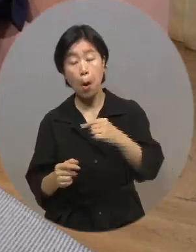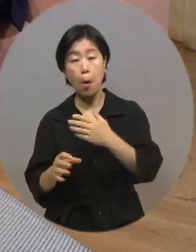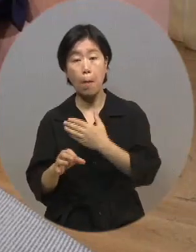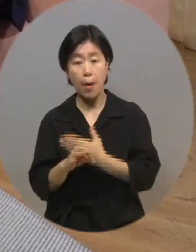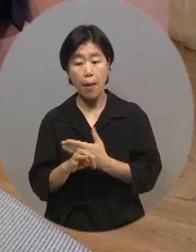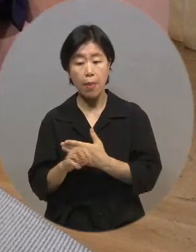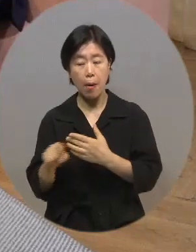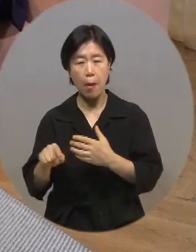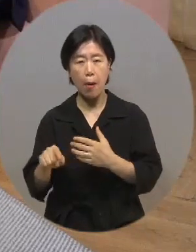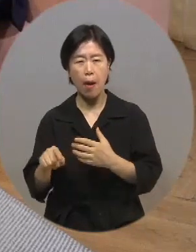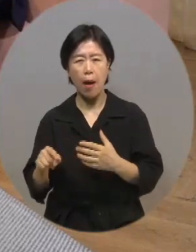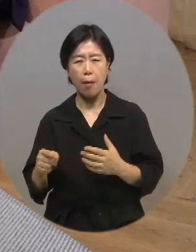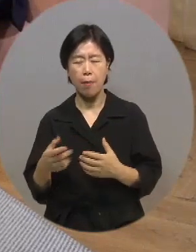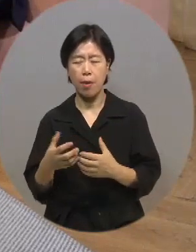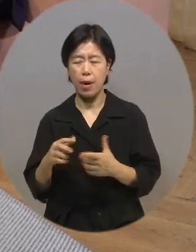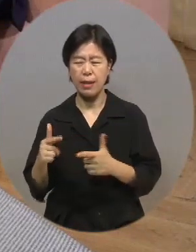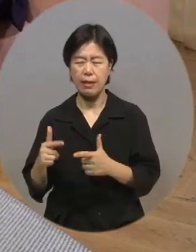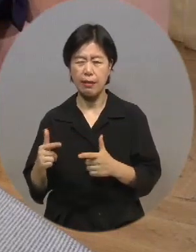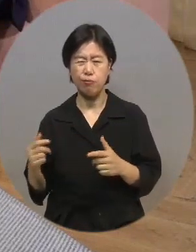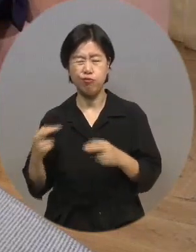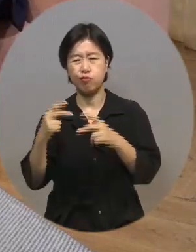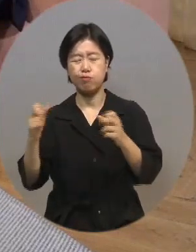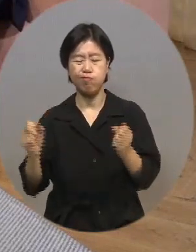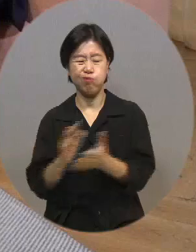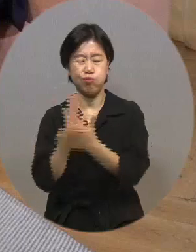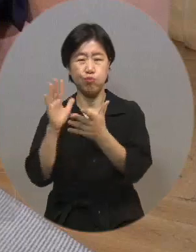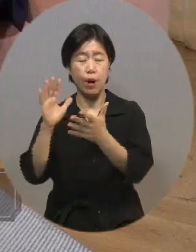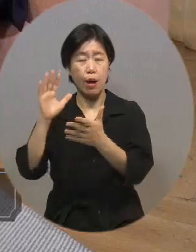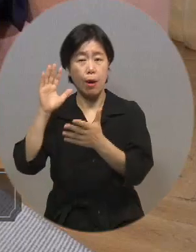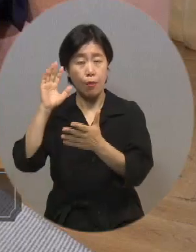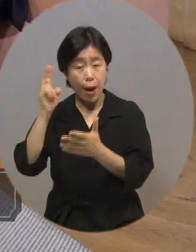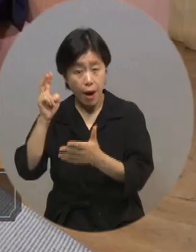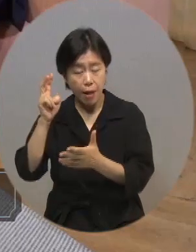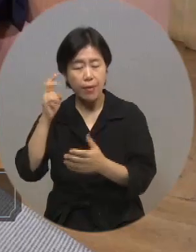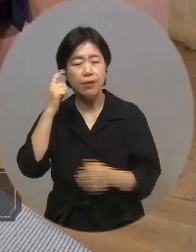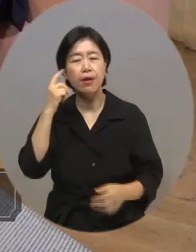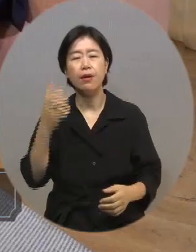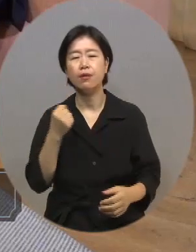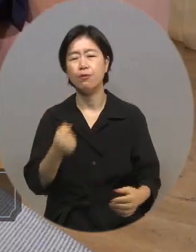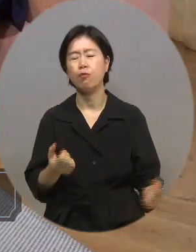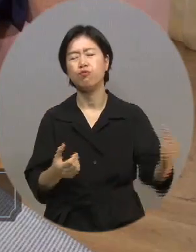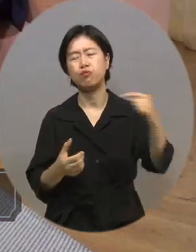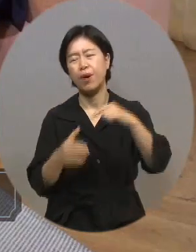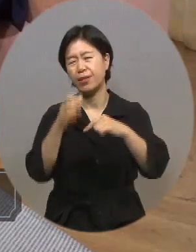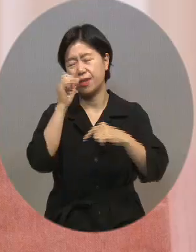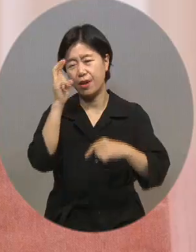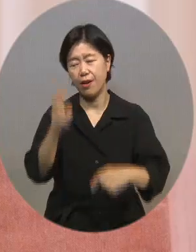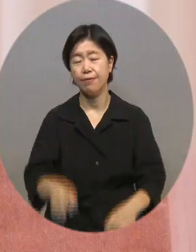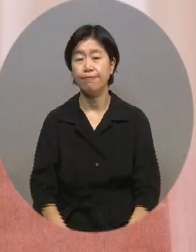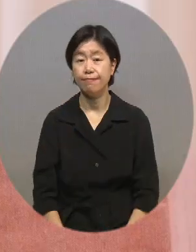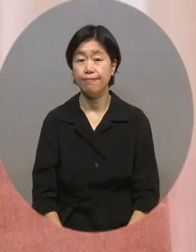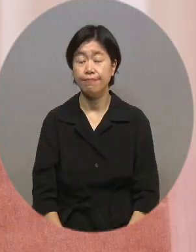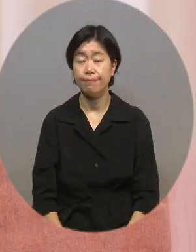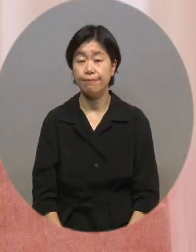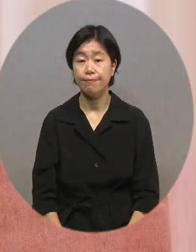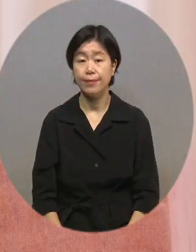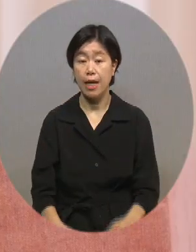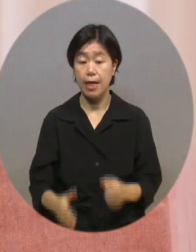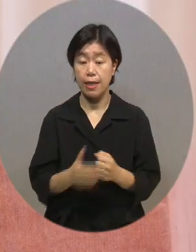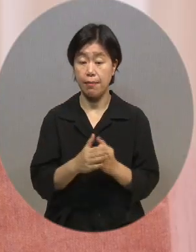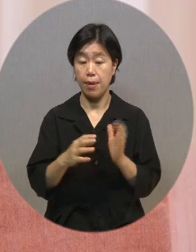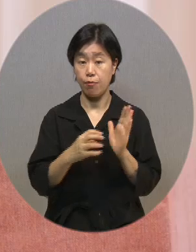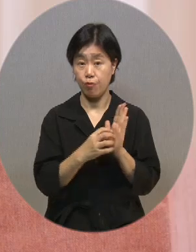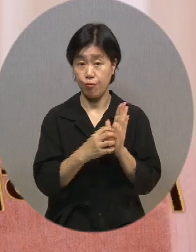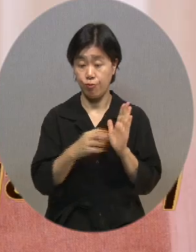때 그런 거를 하는 것 같아요. 그래서 우리가 강한 모습을 보여야 되는 것도 사실이지만 어찌됐건 제일 중요한